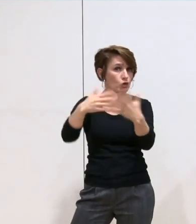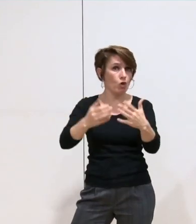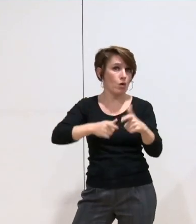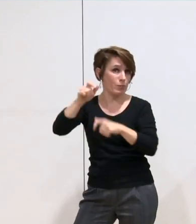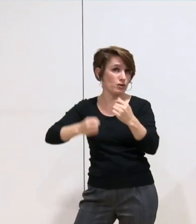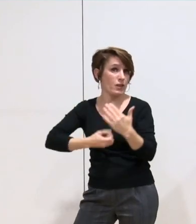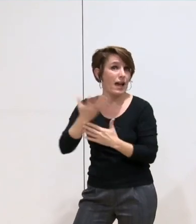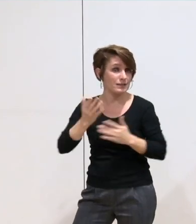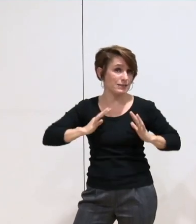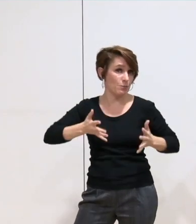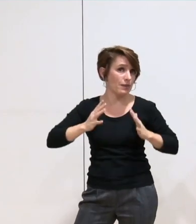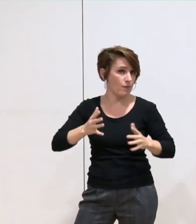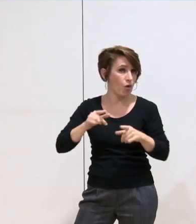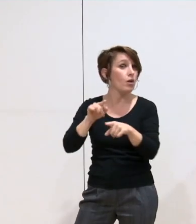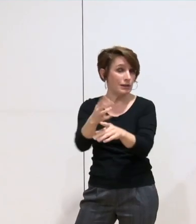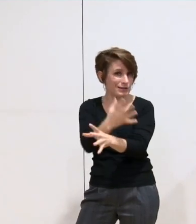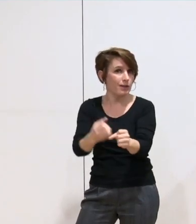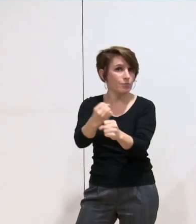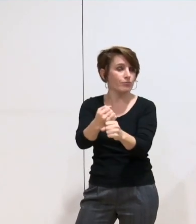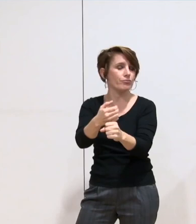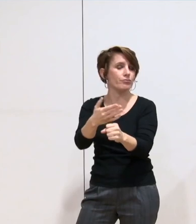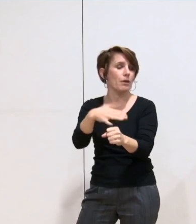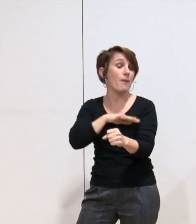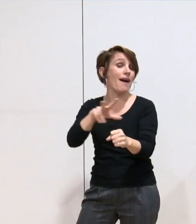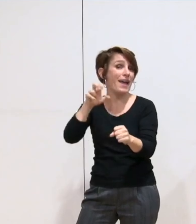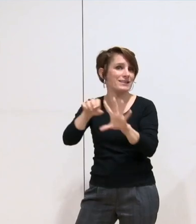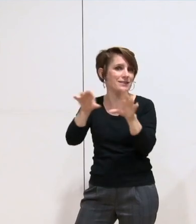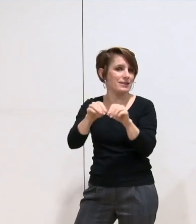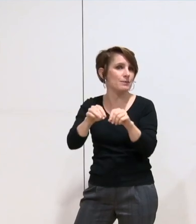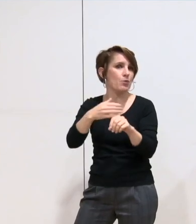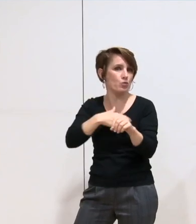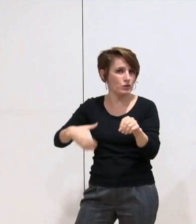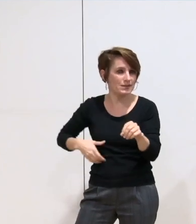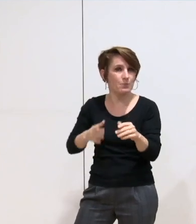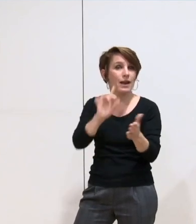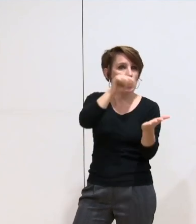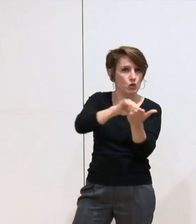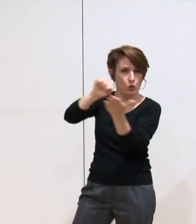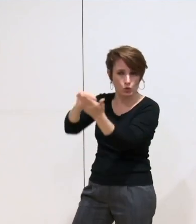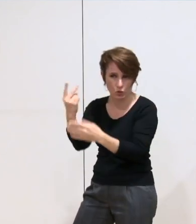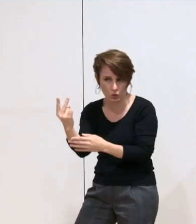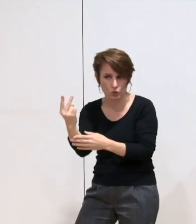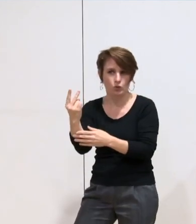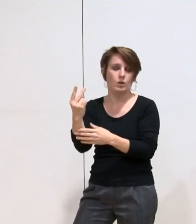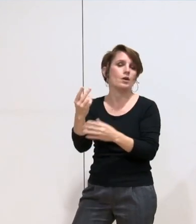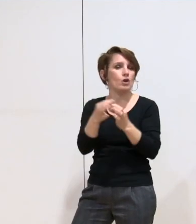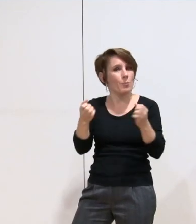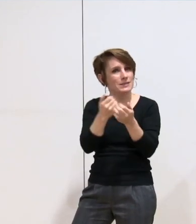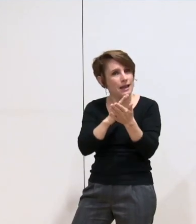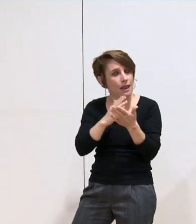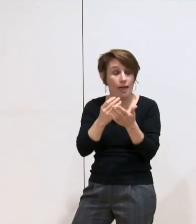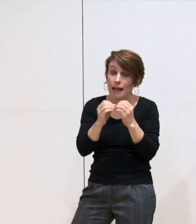la municipalité précédente sur 2 lieux mis à disposition gracieusement, le théâtre 145 et le théâtre de